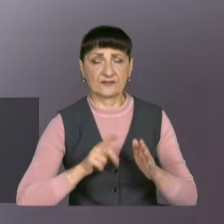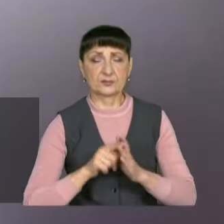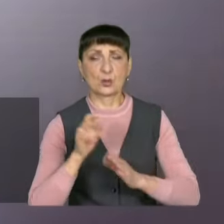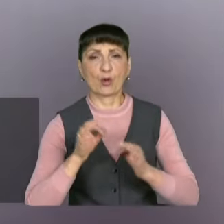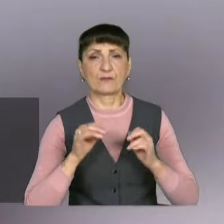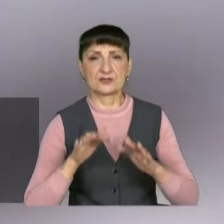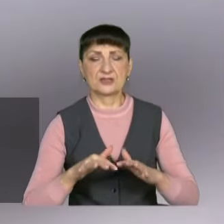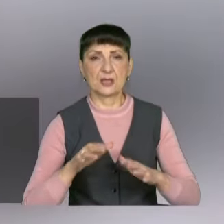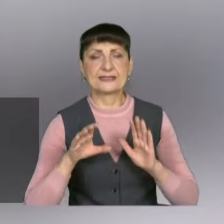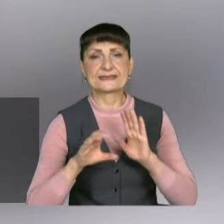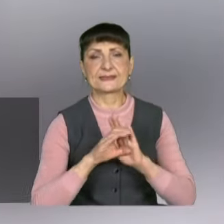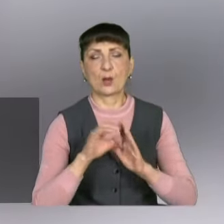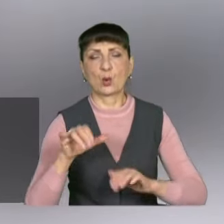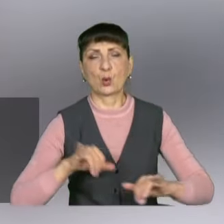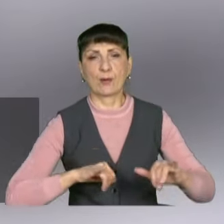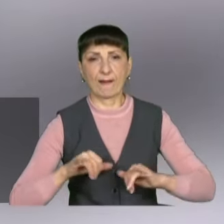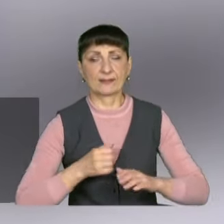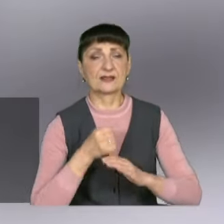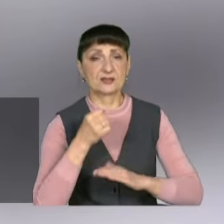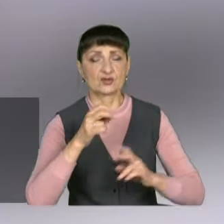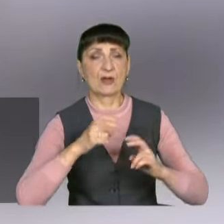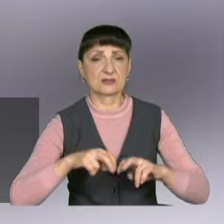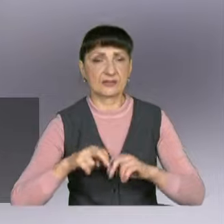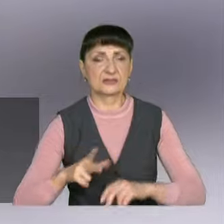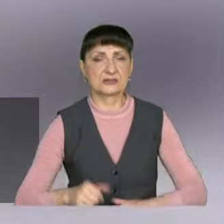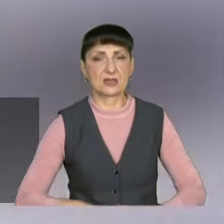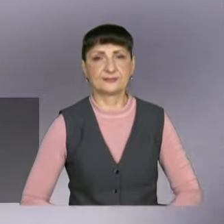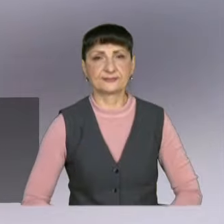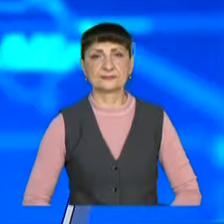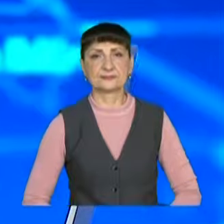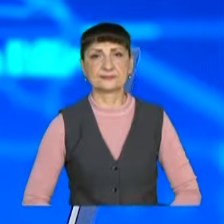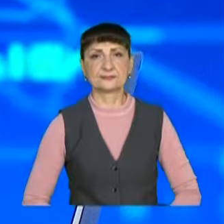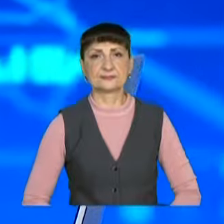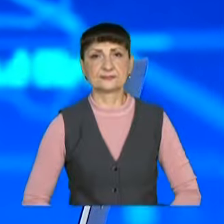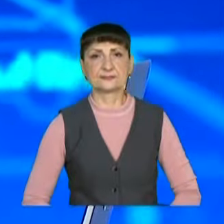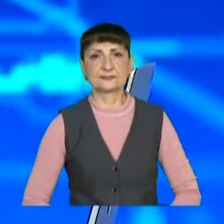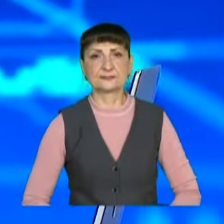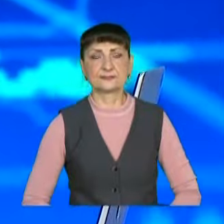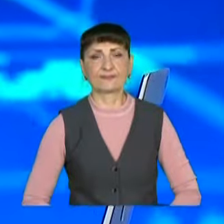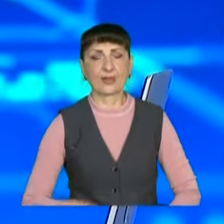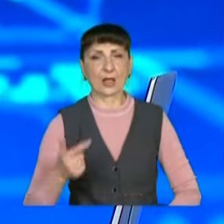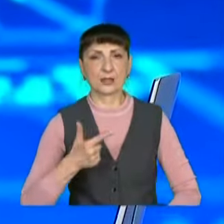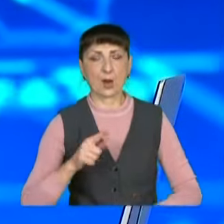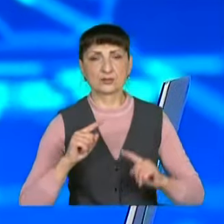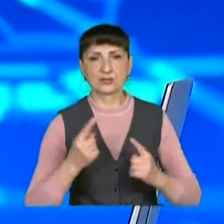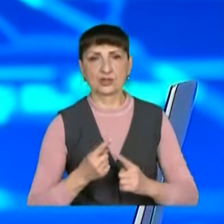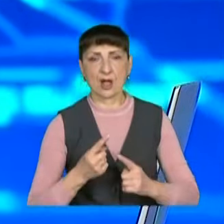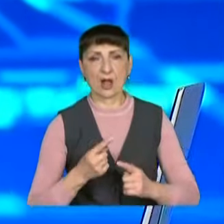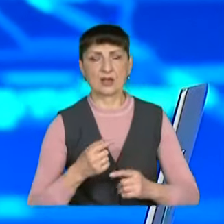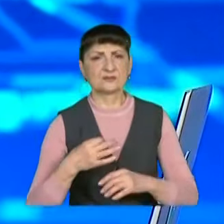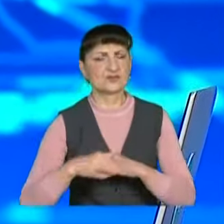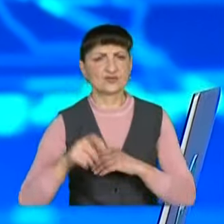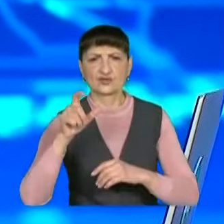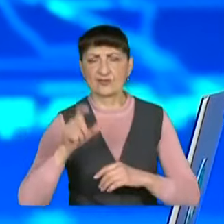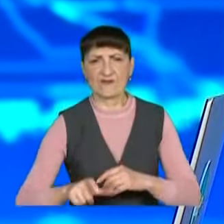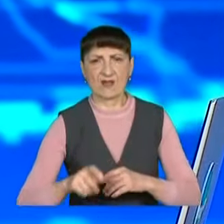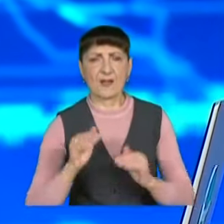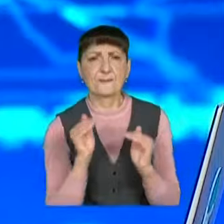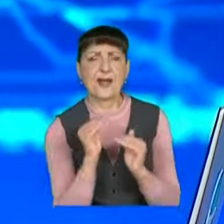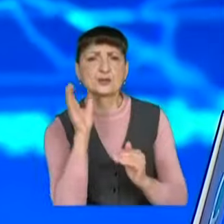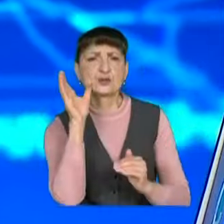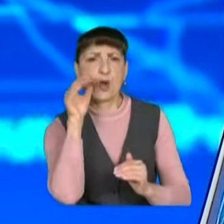дело по статье хулиганства. Назначены экспертизы. В Атырау задержали живодера, который истязал